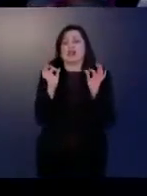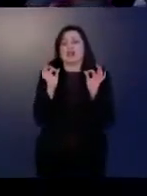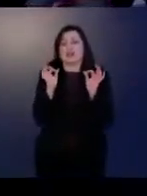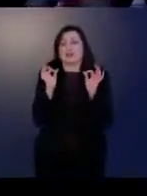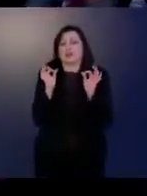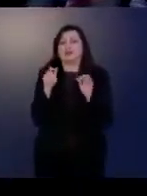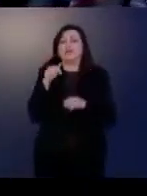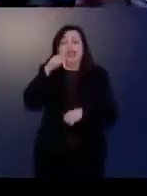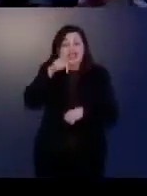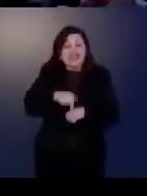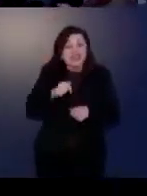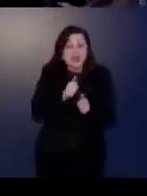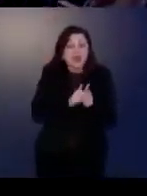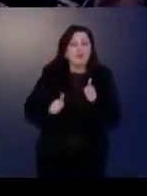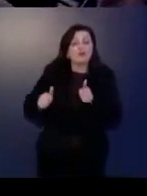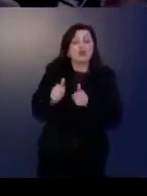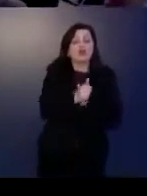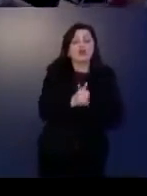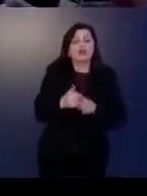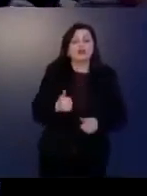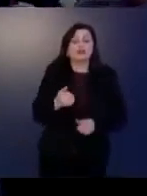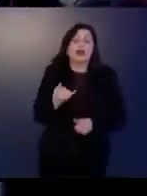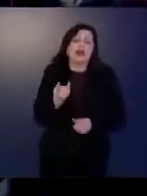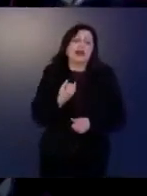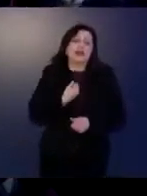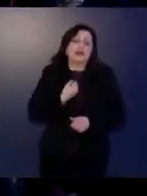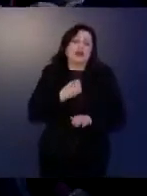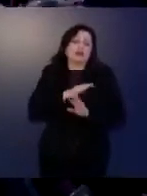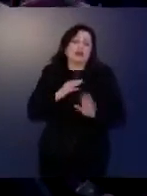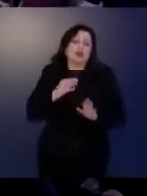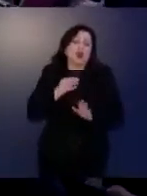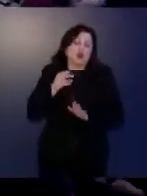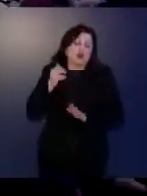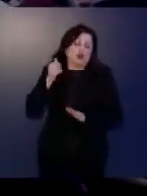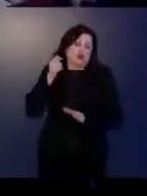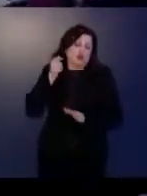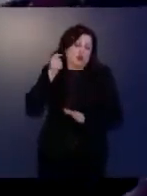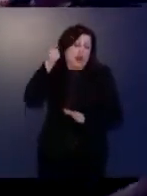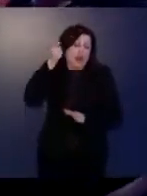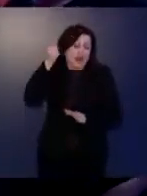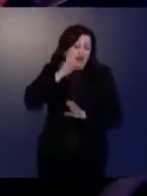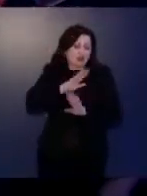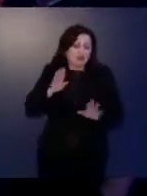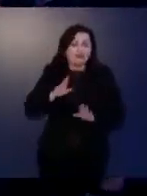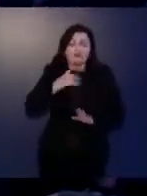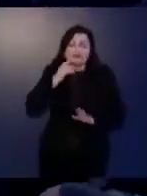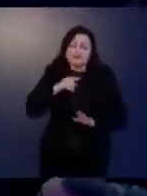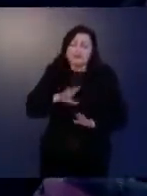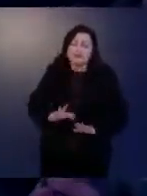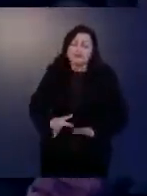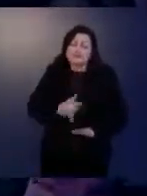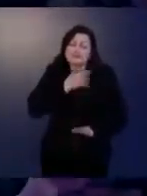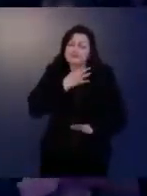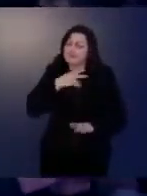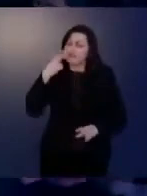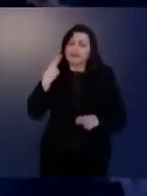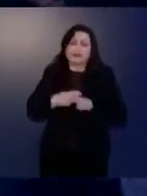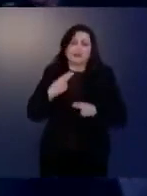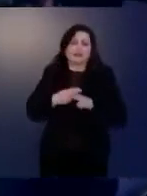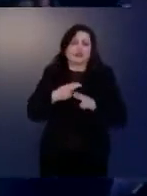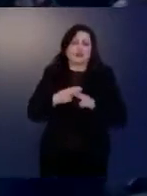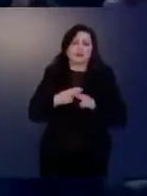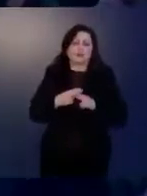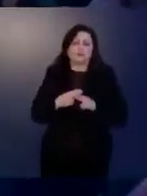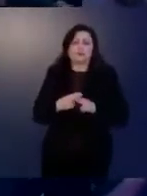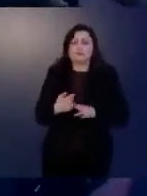ιδιωτικό χρέος. Γι' αυτό αυτή η πρόταση είναι εθνική αναγκαιότητα, είναι τόσο σημαντική.